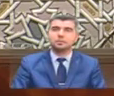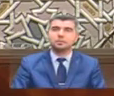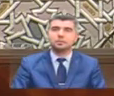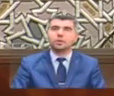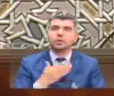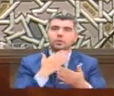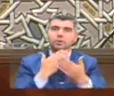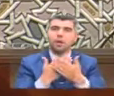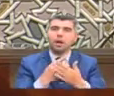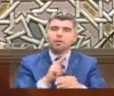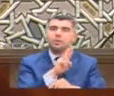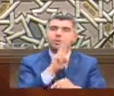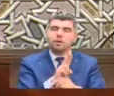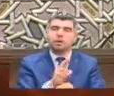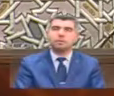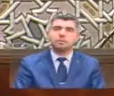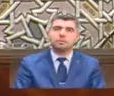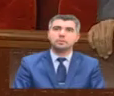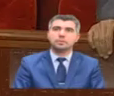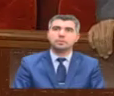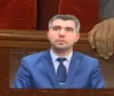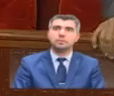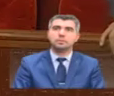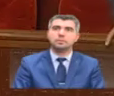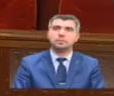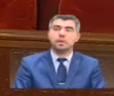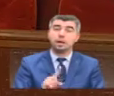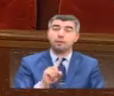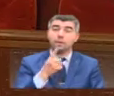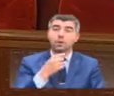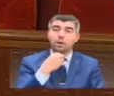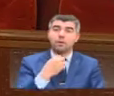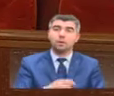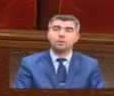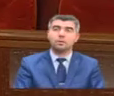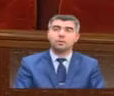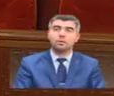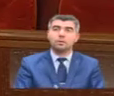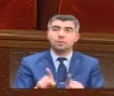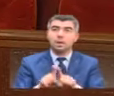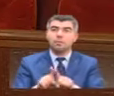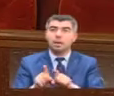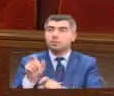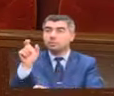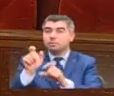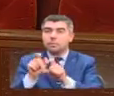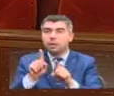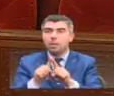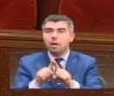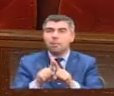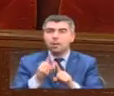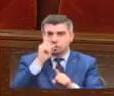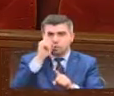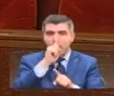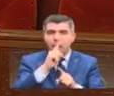شكرا على هذا السؤال. أولا طبعا المواطن سوق تكون المواد كلها إن شاء